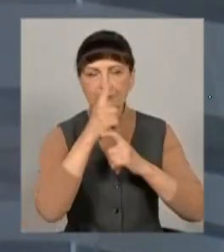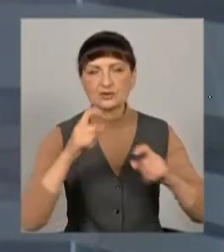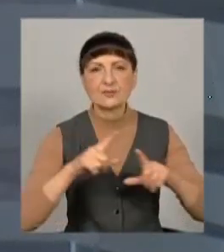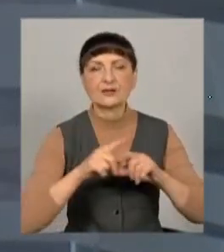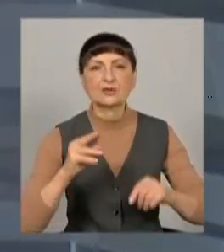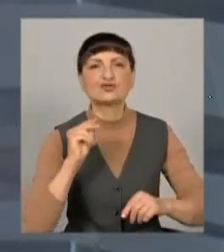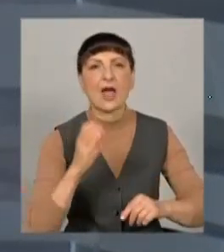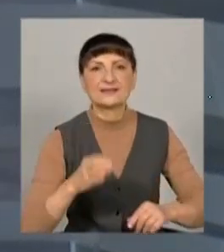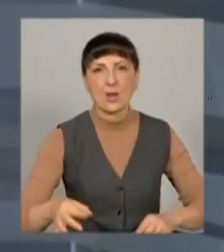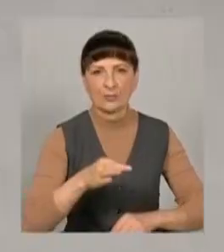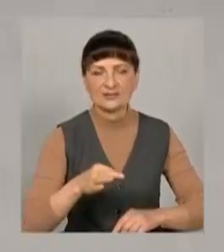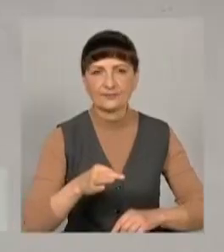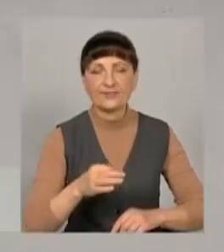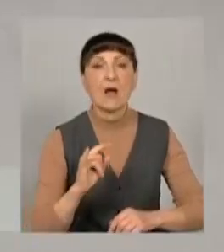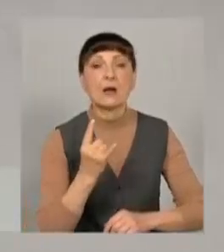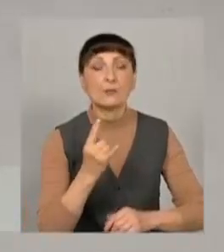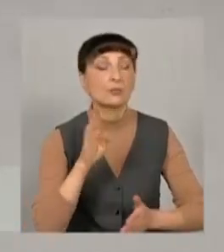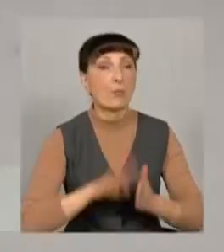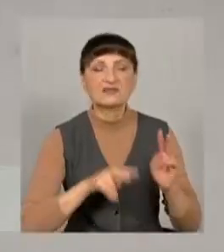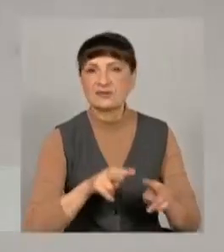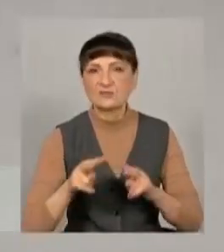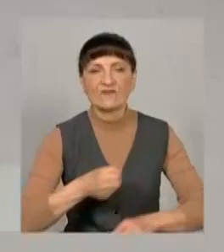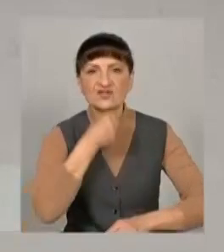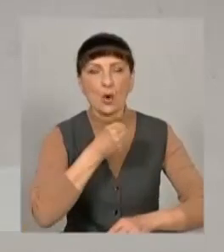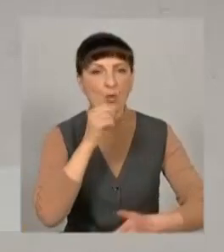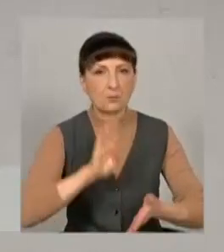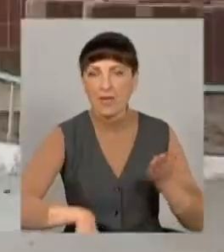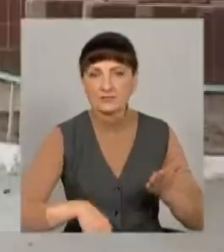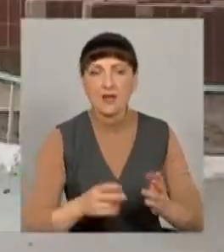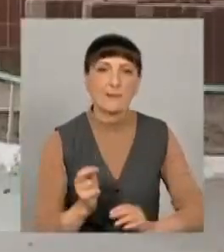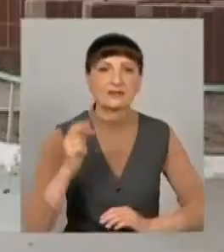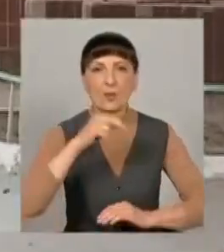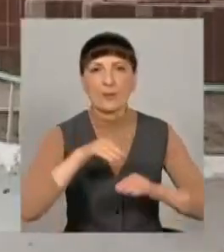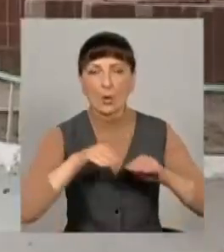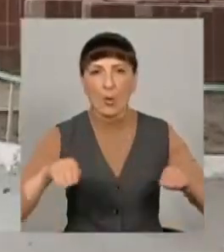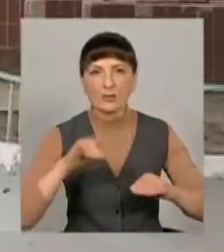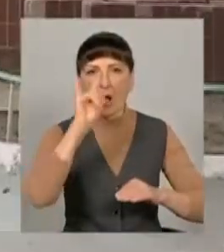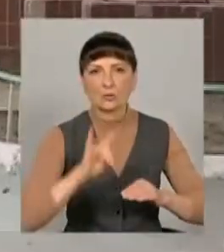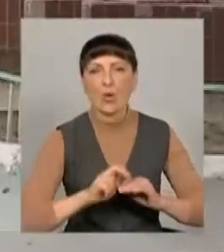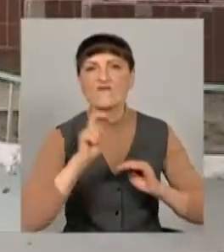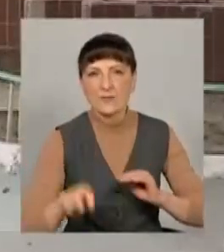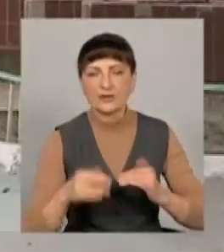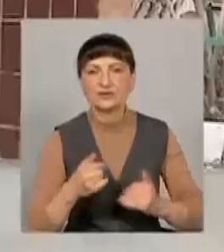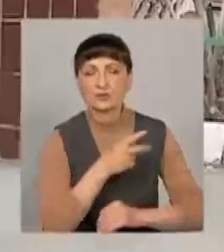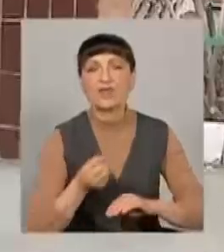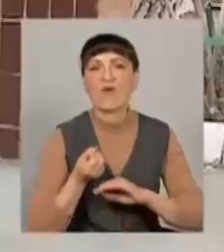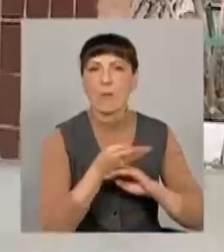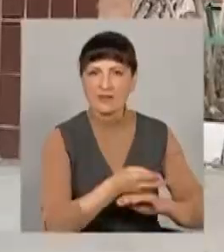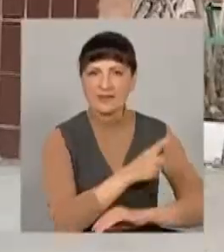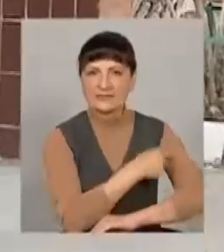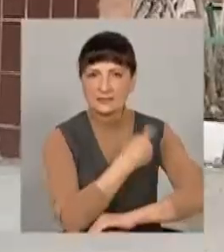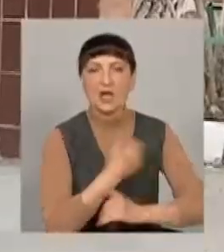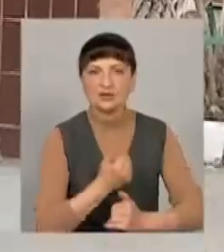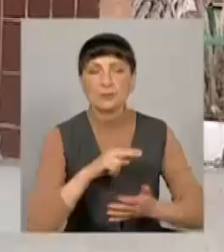ПЧС области. Оказывается, ребенок без присмотра взрослых забрался на подоконник и выпал. Сейчас он находится в больнице. Его